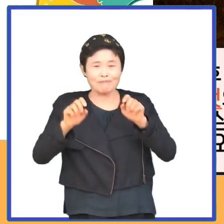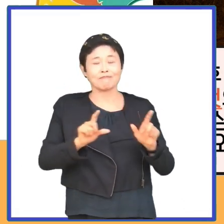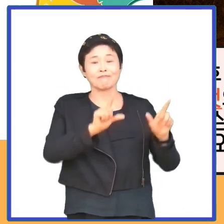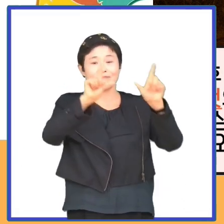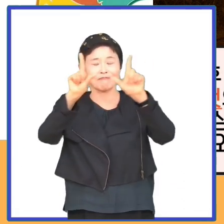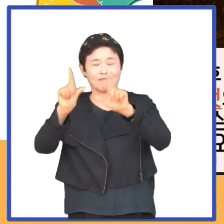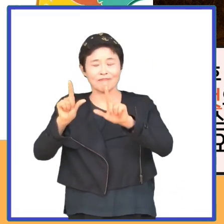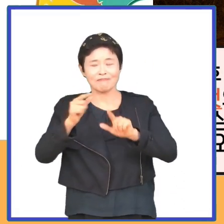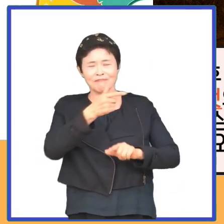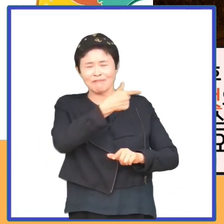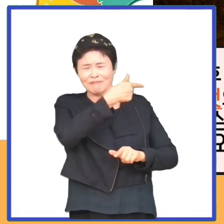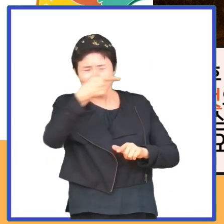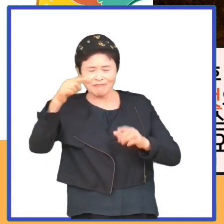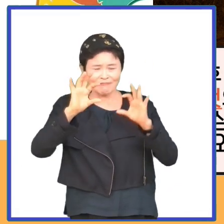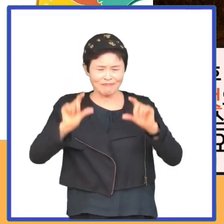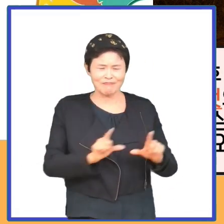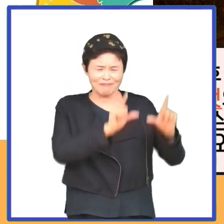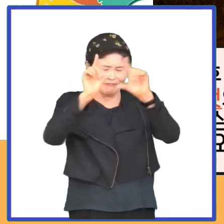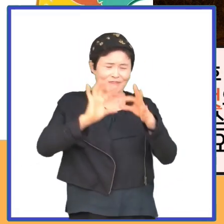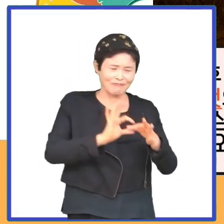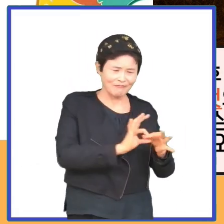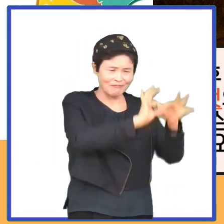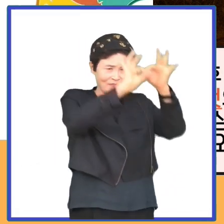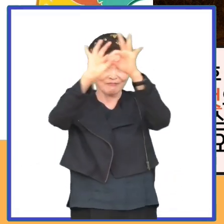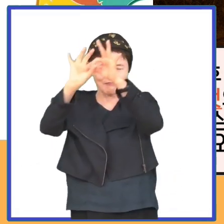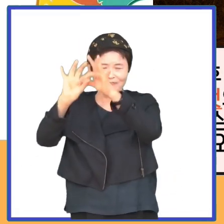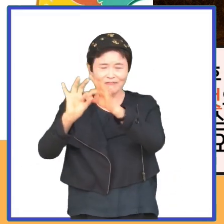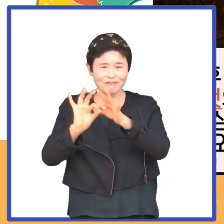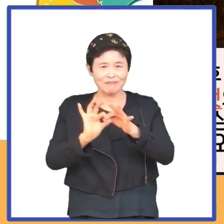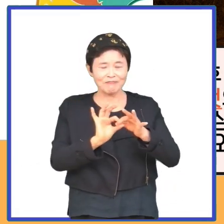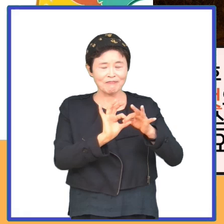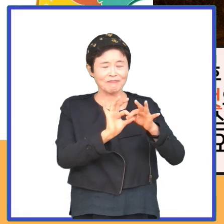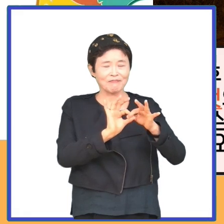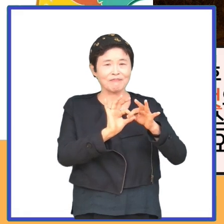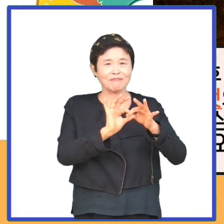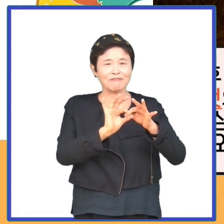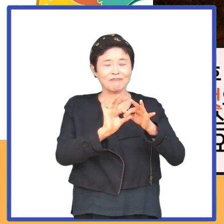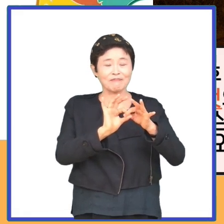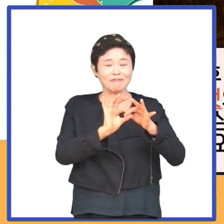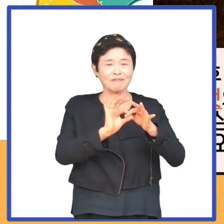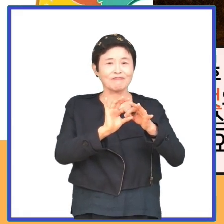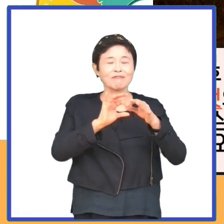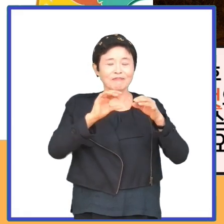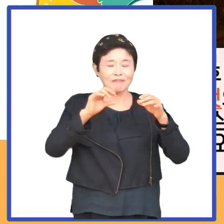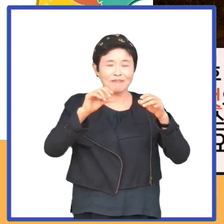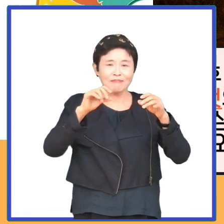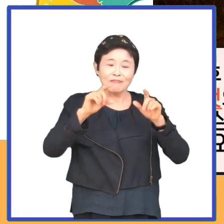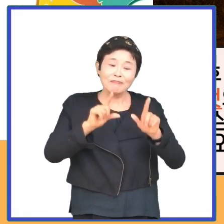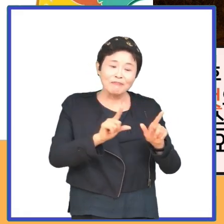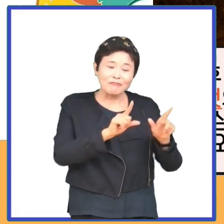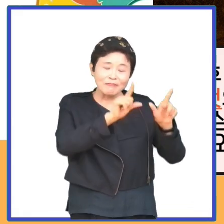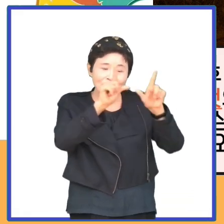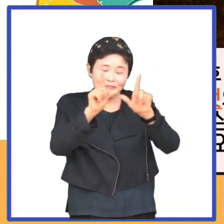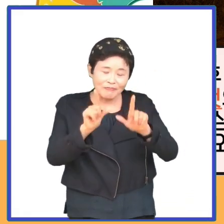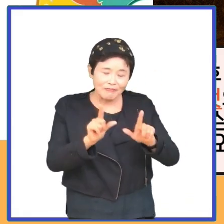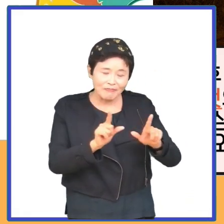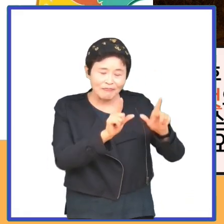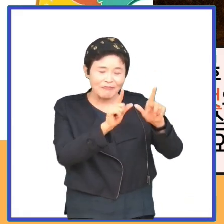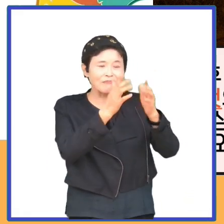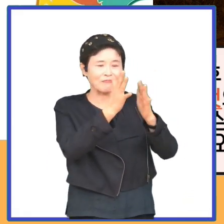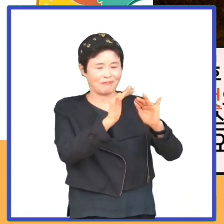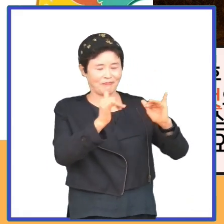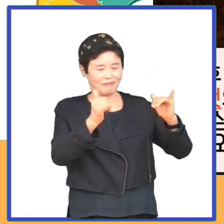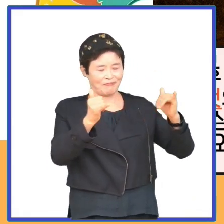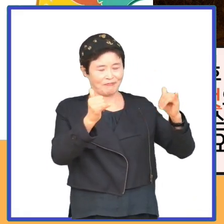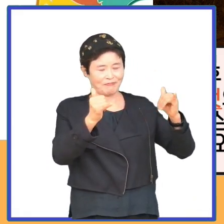이루기도 하고 이 판타날 습지를 주변에 판타날 습지에서 생활을 하는 사람들에게도 매우 중요한